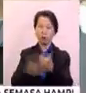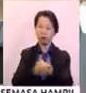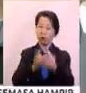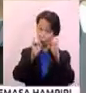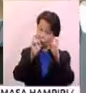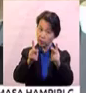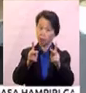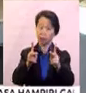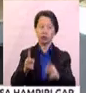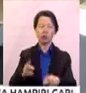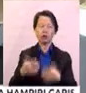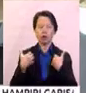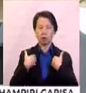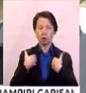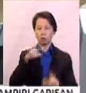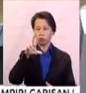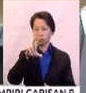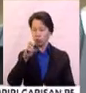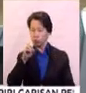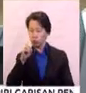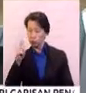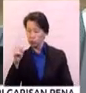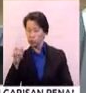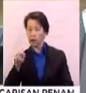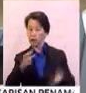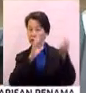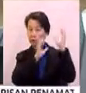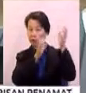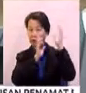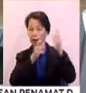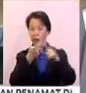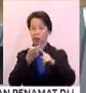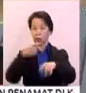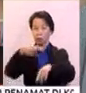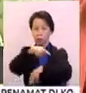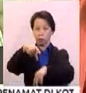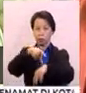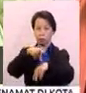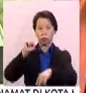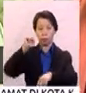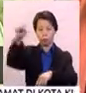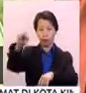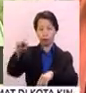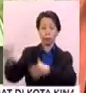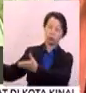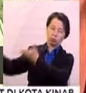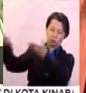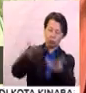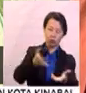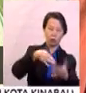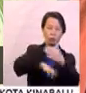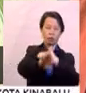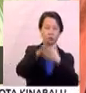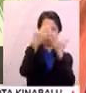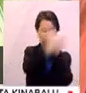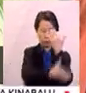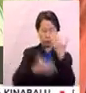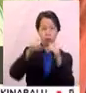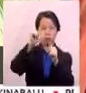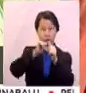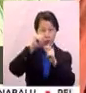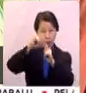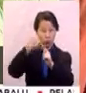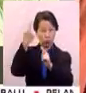pulih. Sebanyak 30 tan bekalan kelapa dari Pulau Papabak Sabah juga dibawa masuk ke Semenanjung setiap